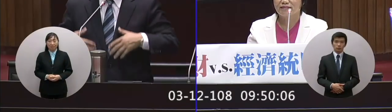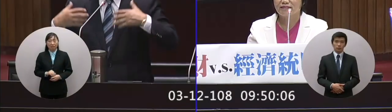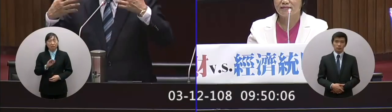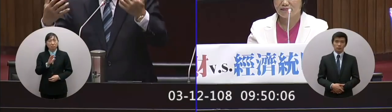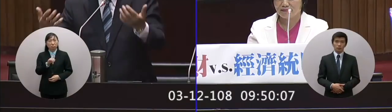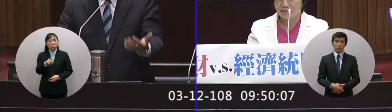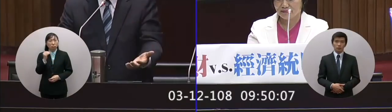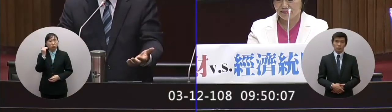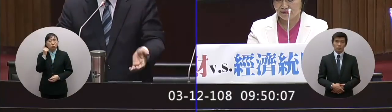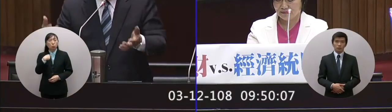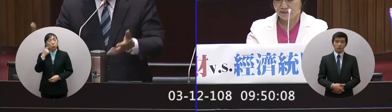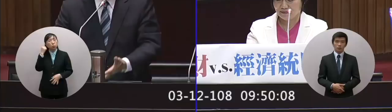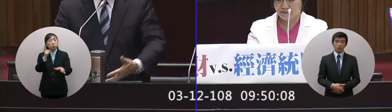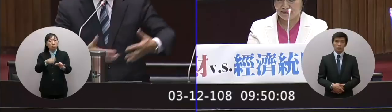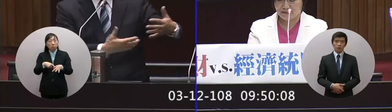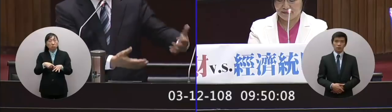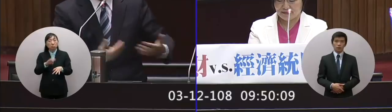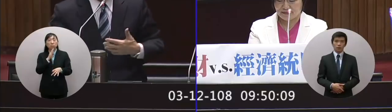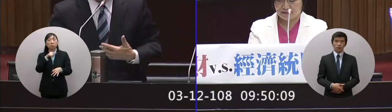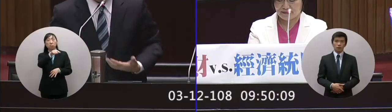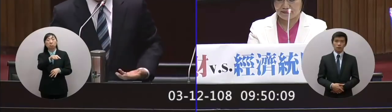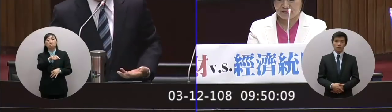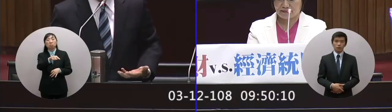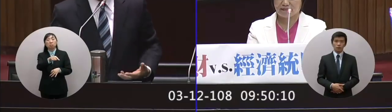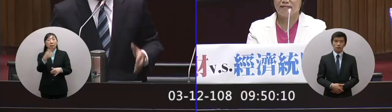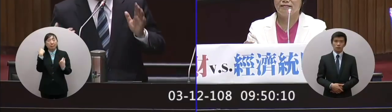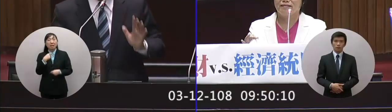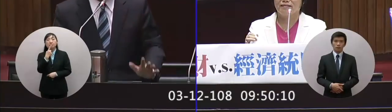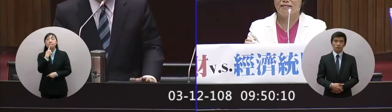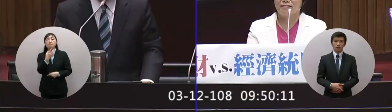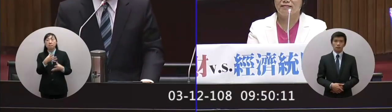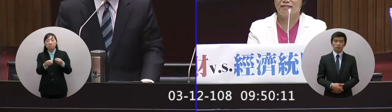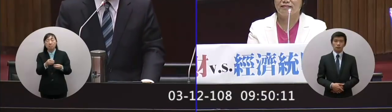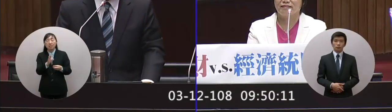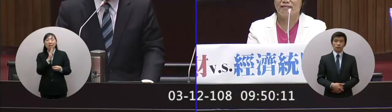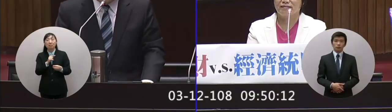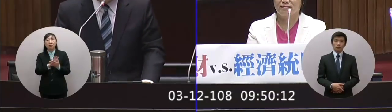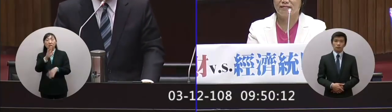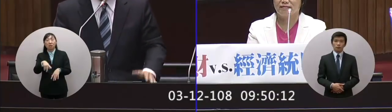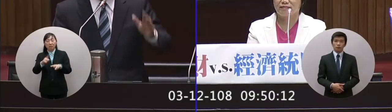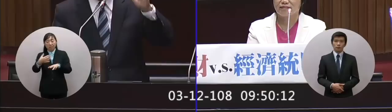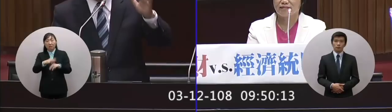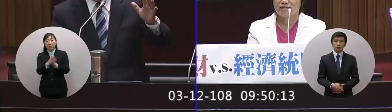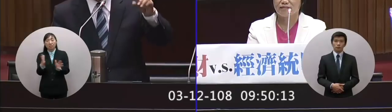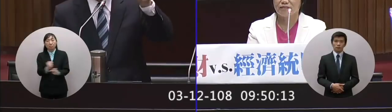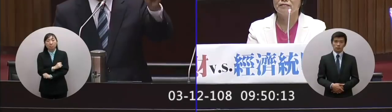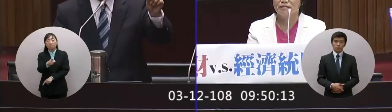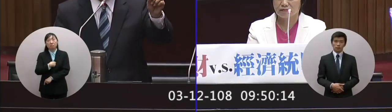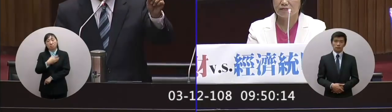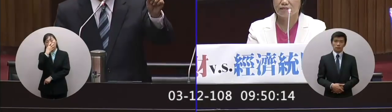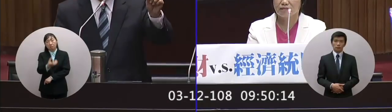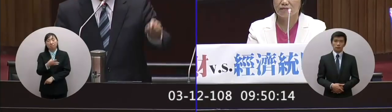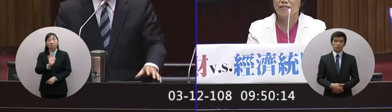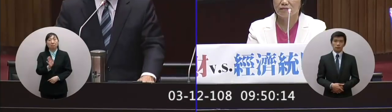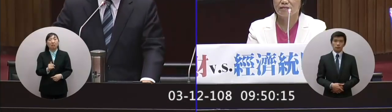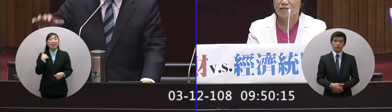果你想要赚人的利息，啊，人最后连本金都甲你怪，安尼都得不偿失。以前台湾的流行兑